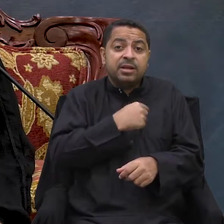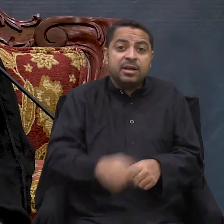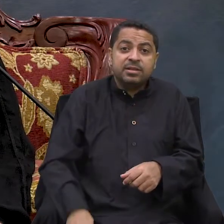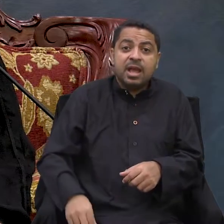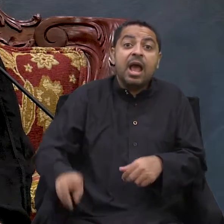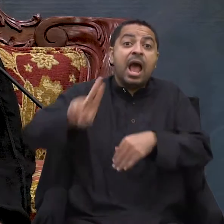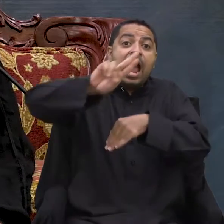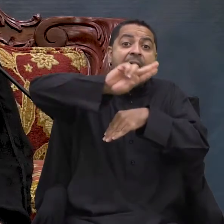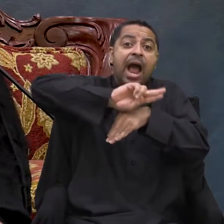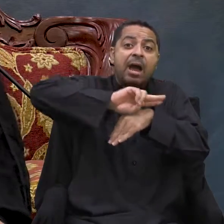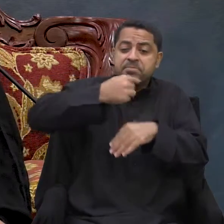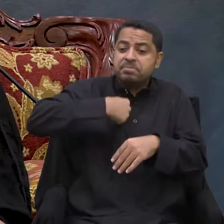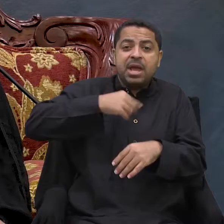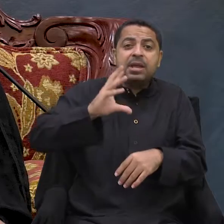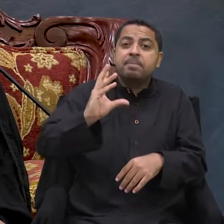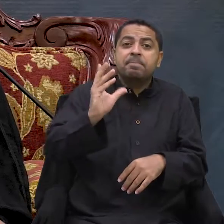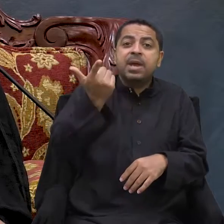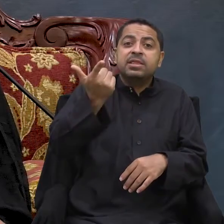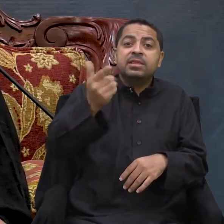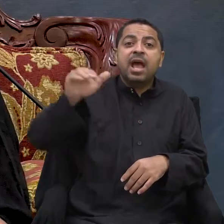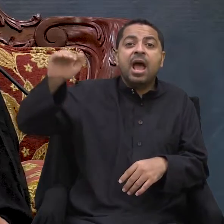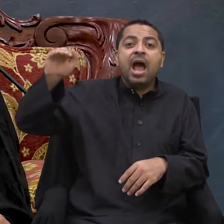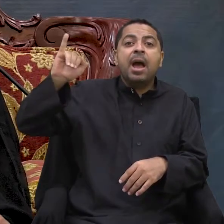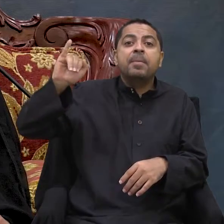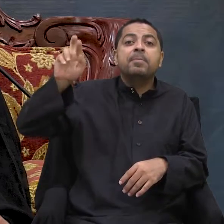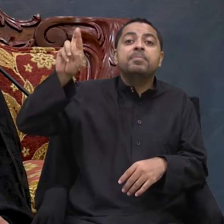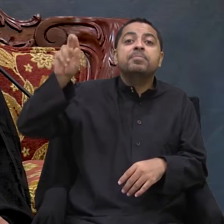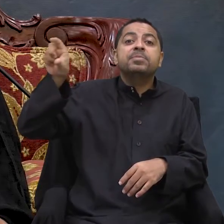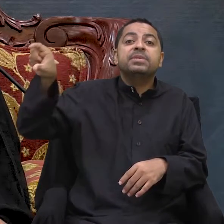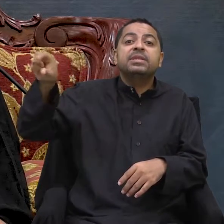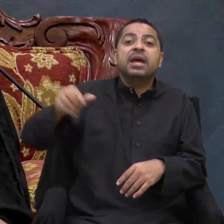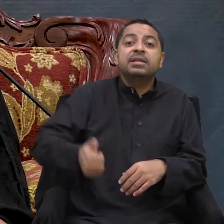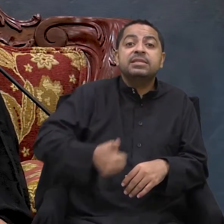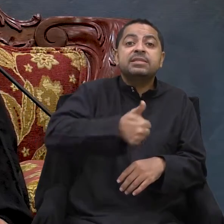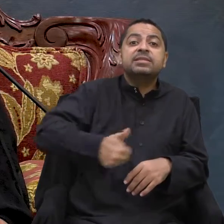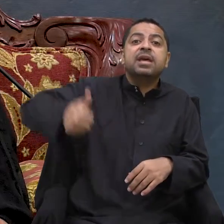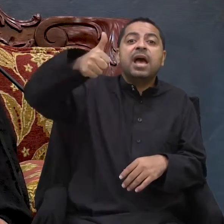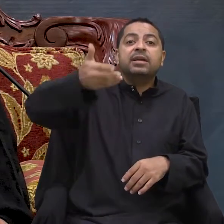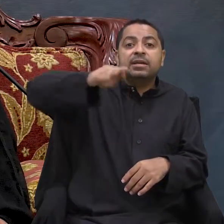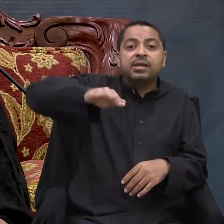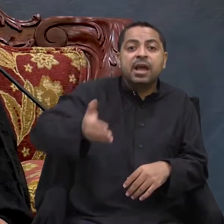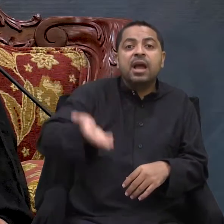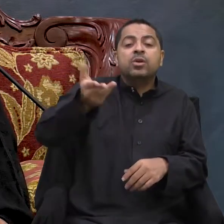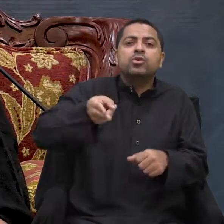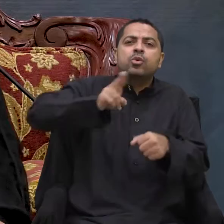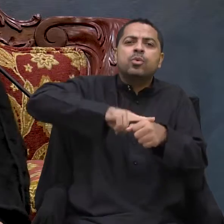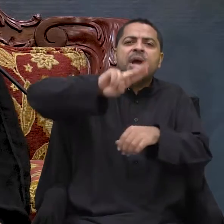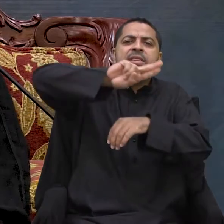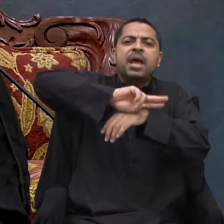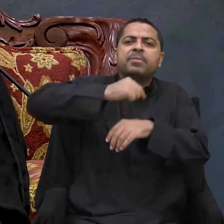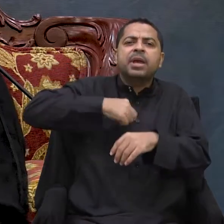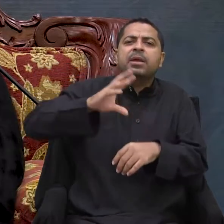أوليس حمزة سيد الشهداء عم أبي؟ أوليس جعفر الطيار